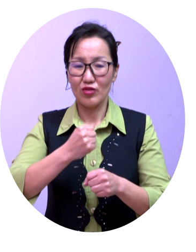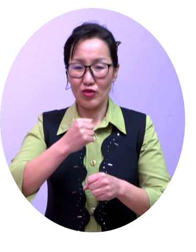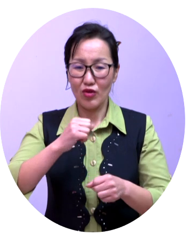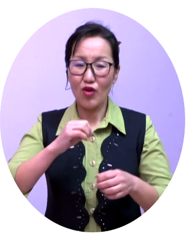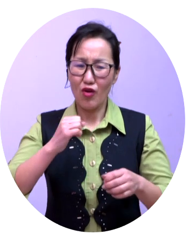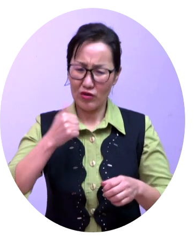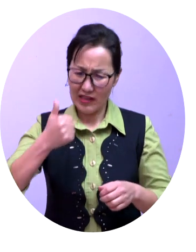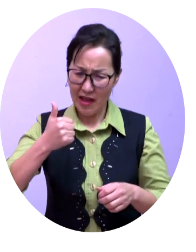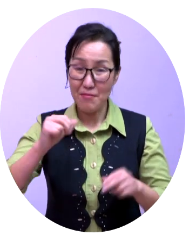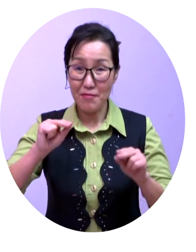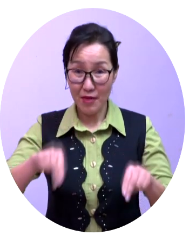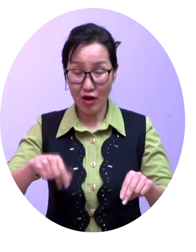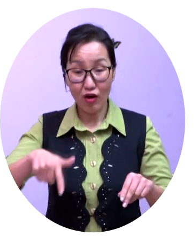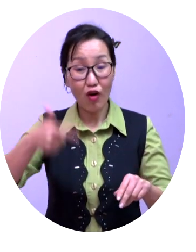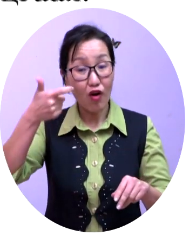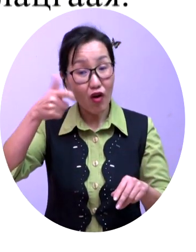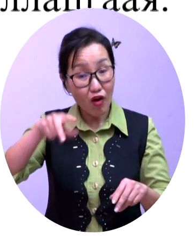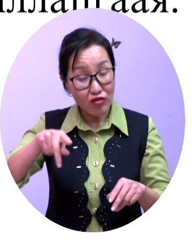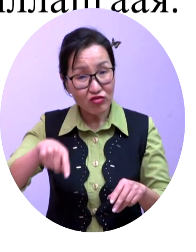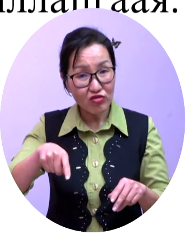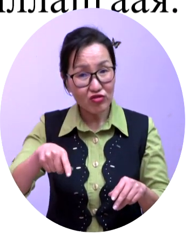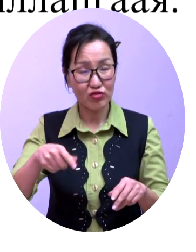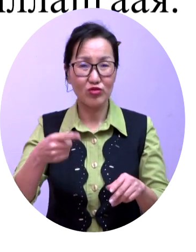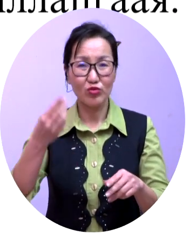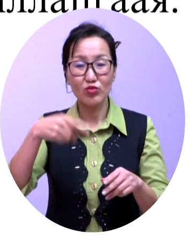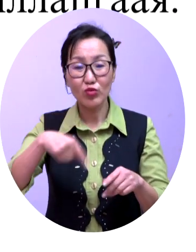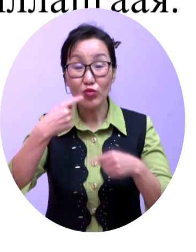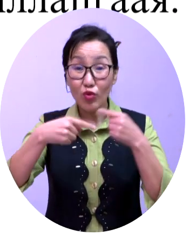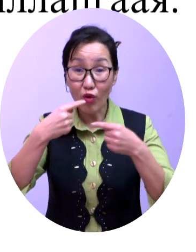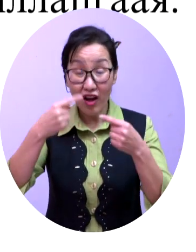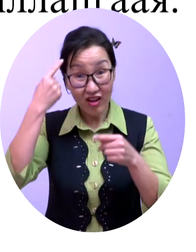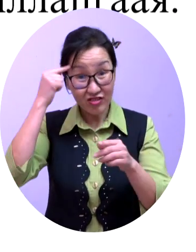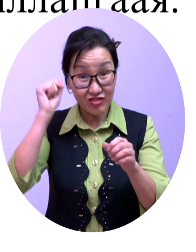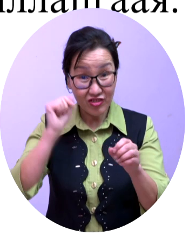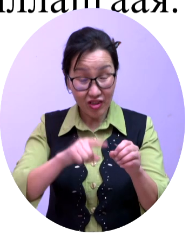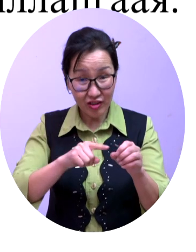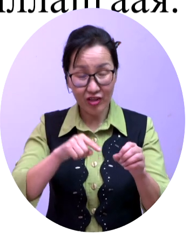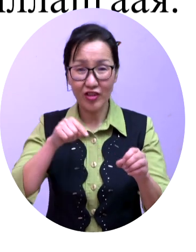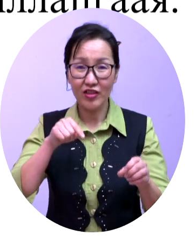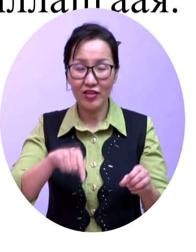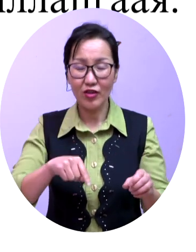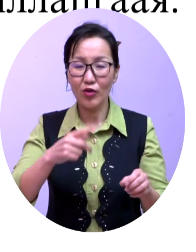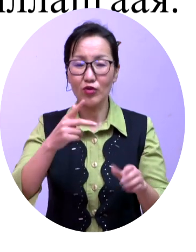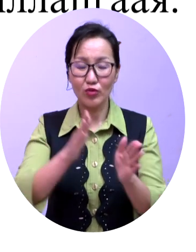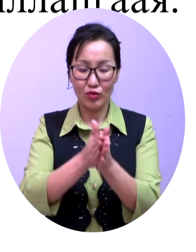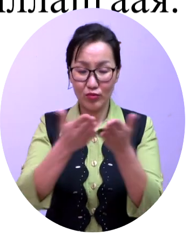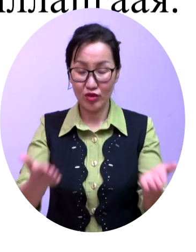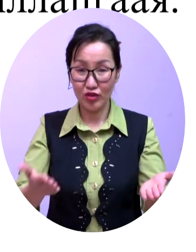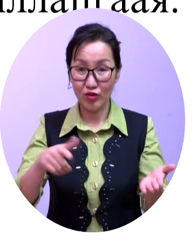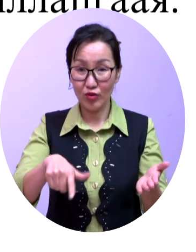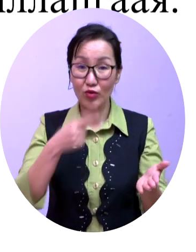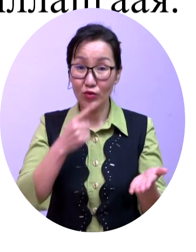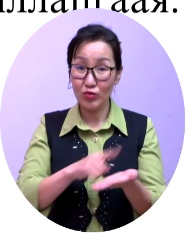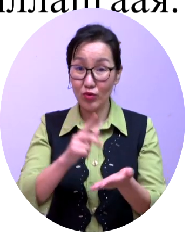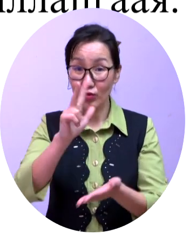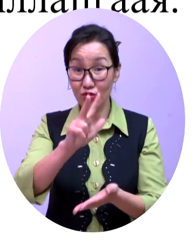болохыг ухаарч ойлгох зорилготойгоор сурах бичгийн 31-р хуудасны өөрөөсөө ичсэн сэдвийг